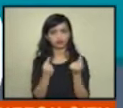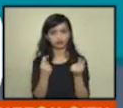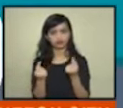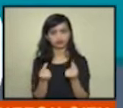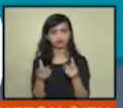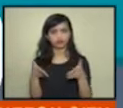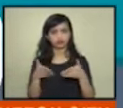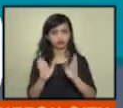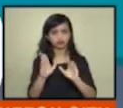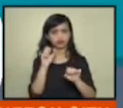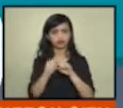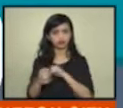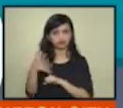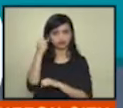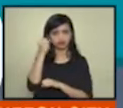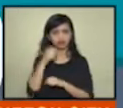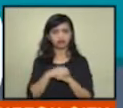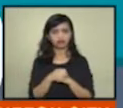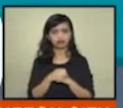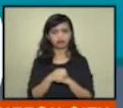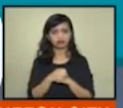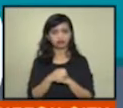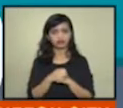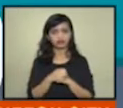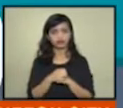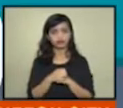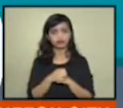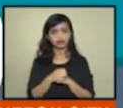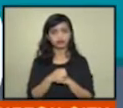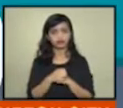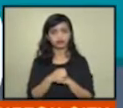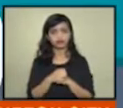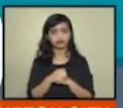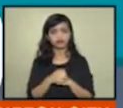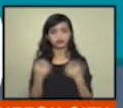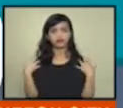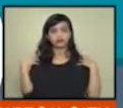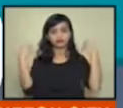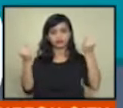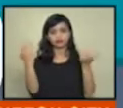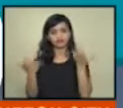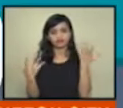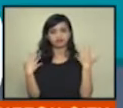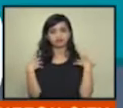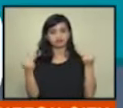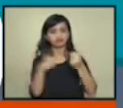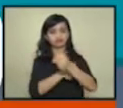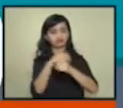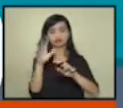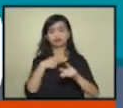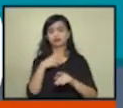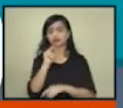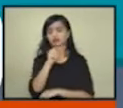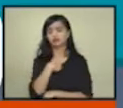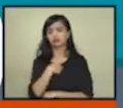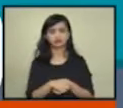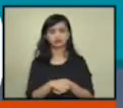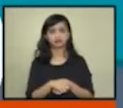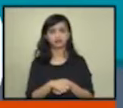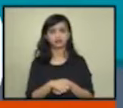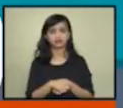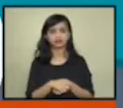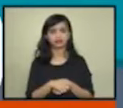pahintulot na para ma-prisyan? Dahil siya po ang ano malakas siguro po siya sa banko. Ah, hindi, pwede tatawagan ko yung banko. Anong banko